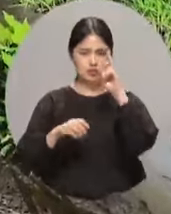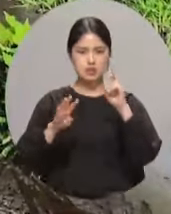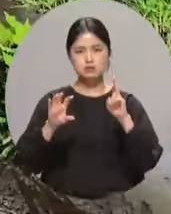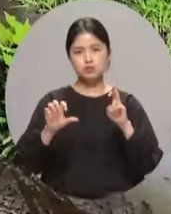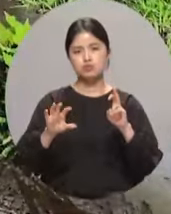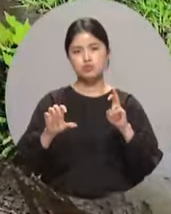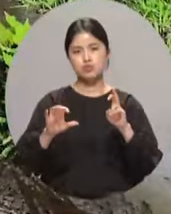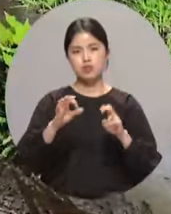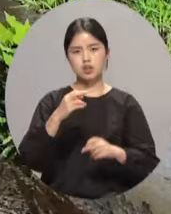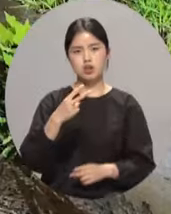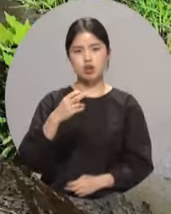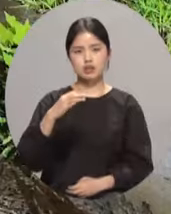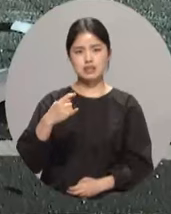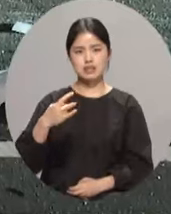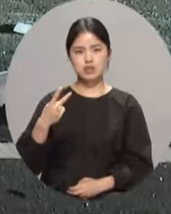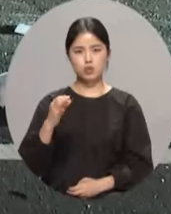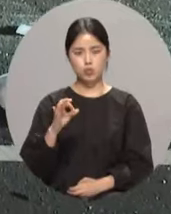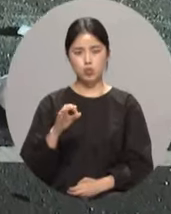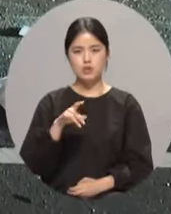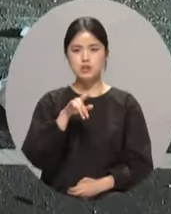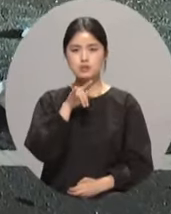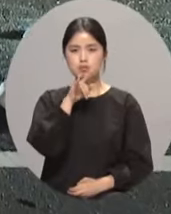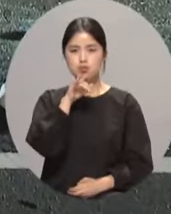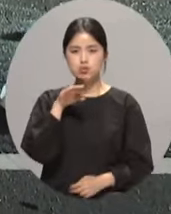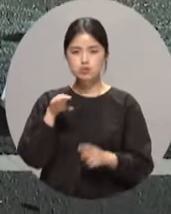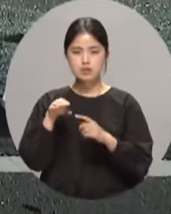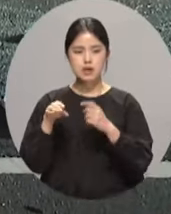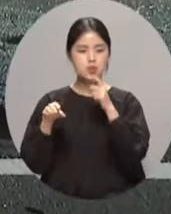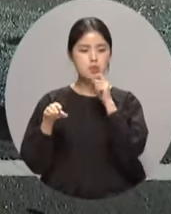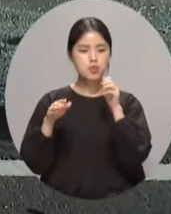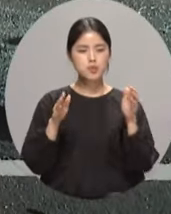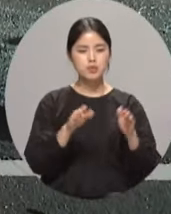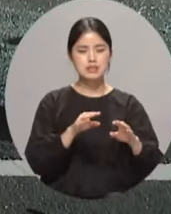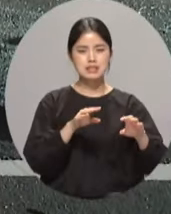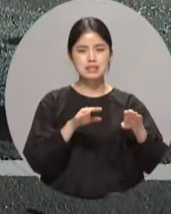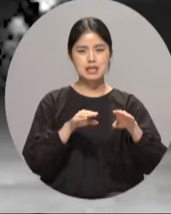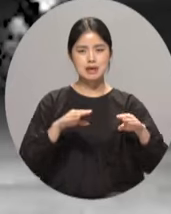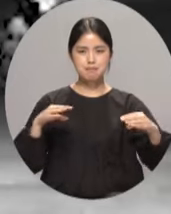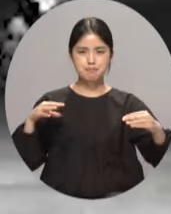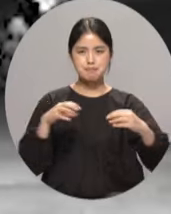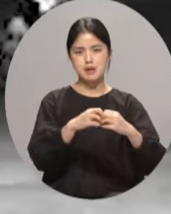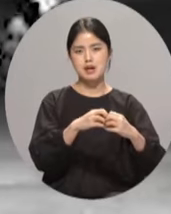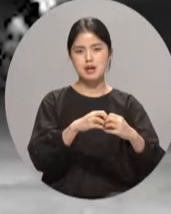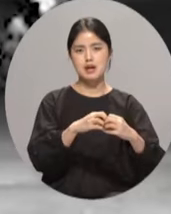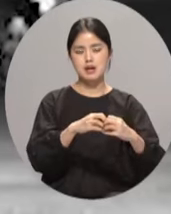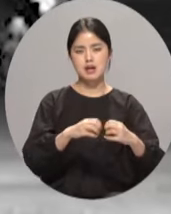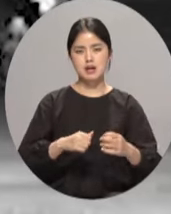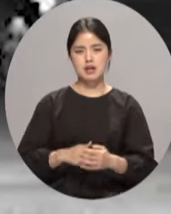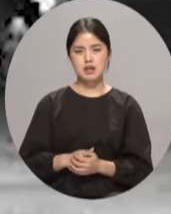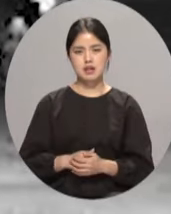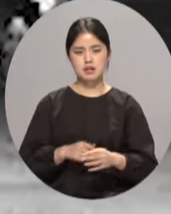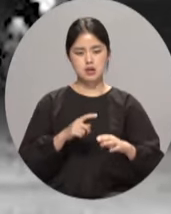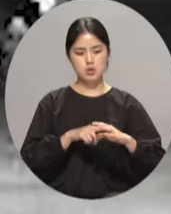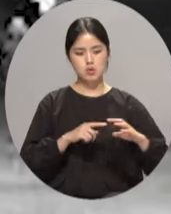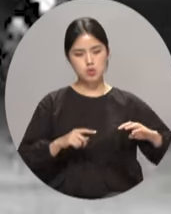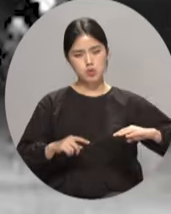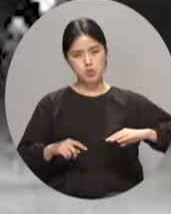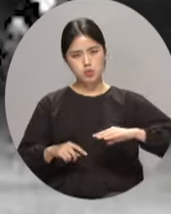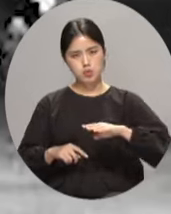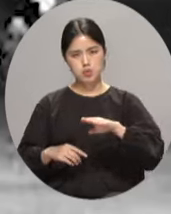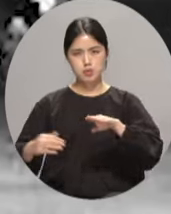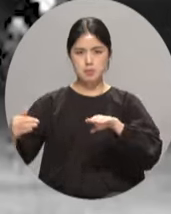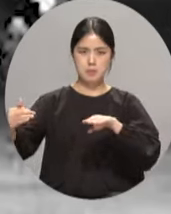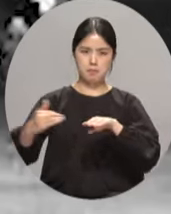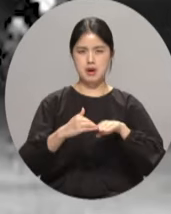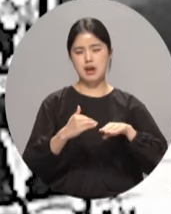전주시 여의동 스포츠카가 경찰을 들이받는 사고가 일어났습니다 골목을 나오던 경찰은 포르세의